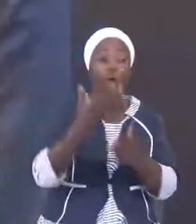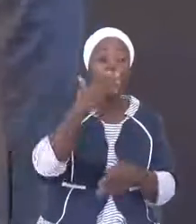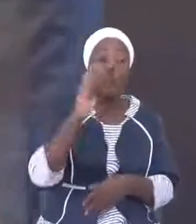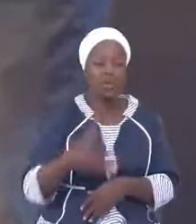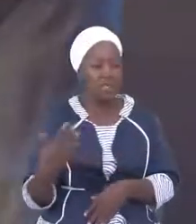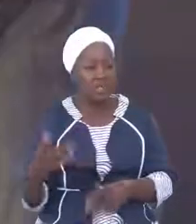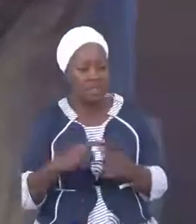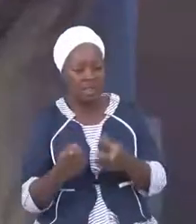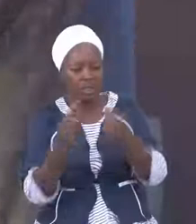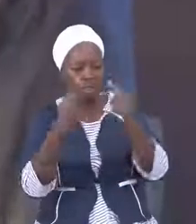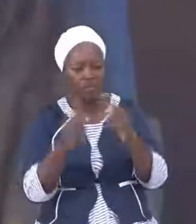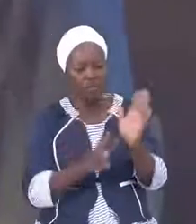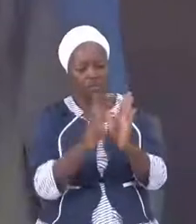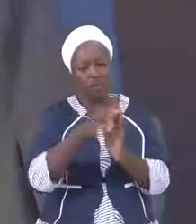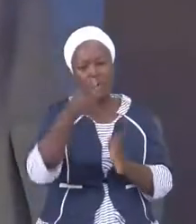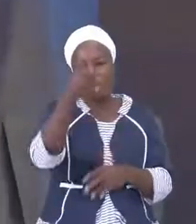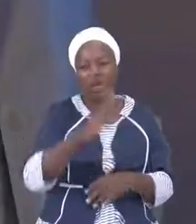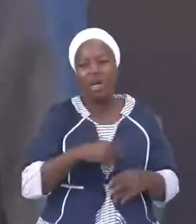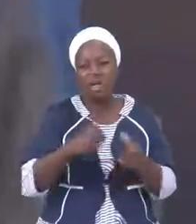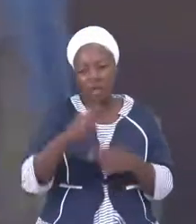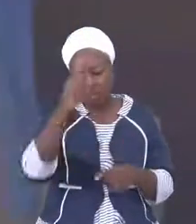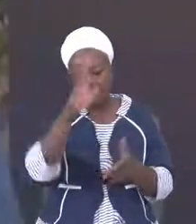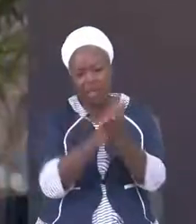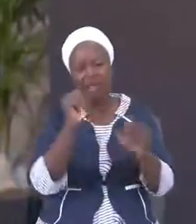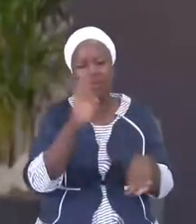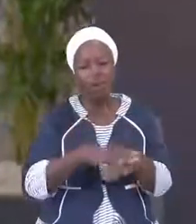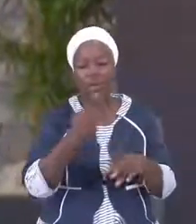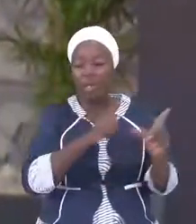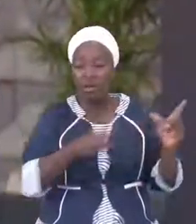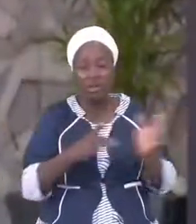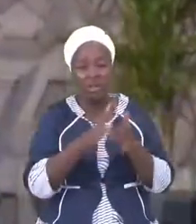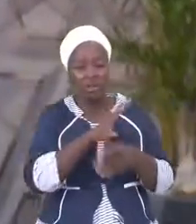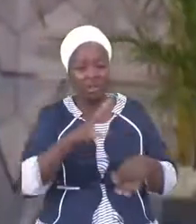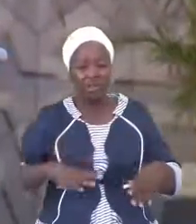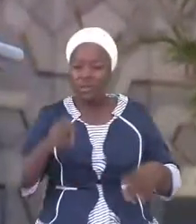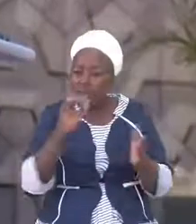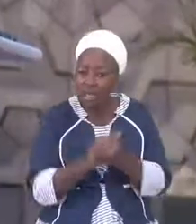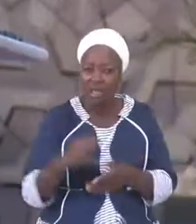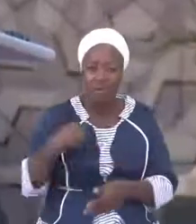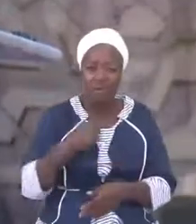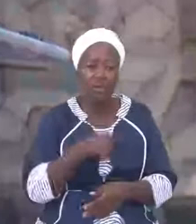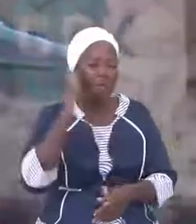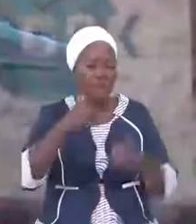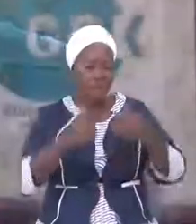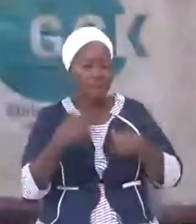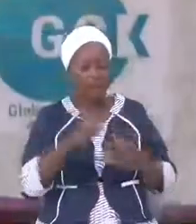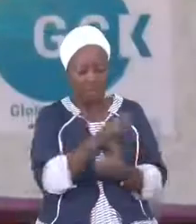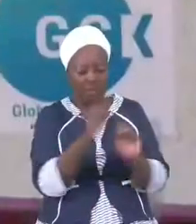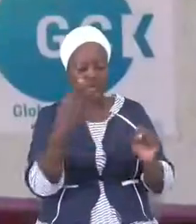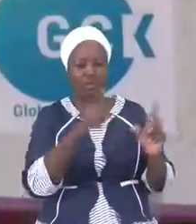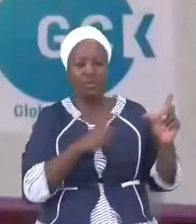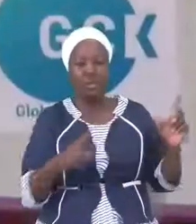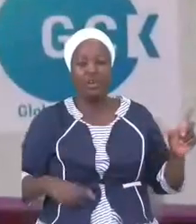volonté de Dieu, la voix du Seigneur, la parole de Dieu. Et donc, nous allons croire au Seigneur Jésus-Christ pour que nous